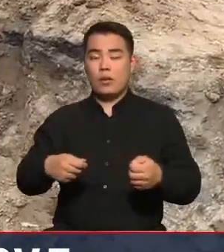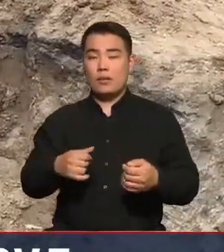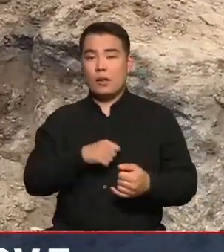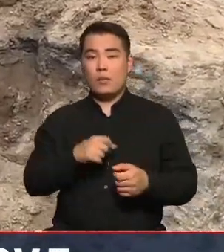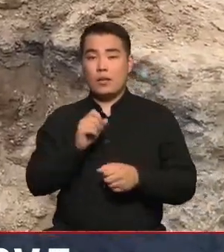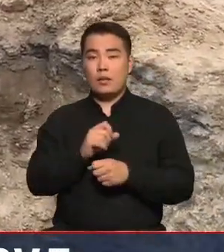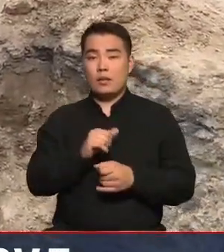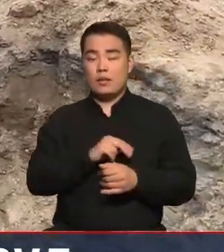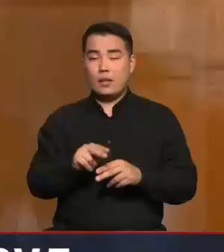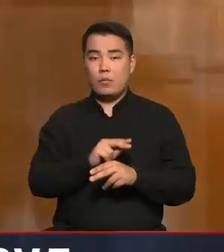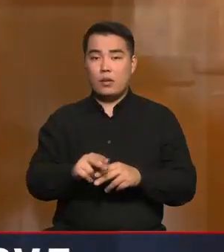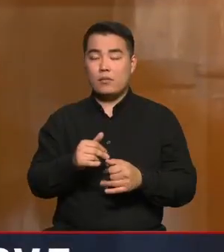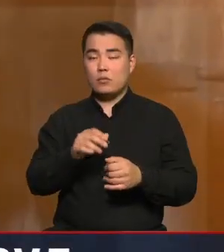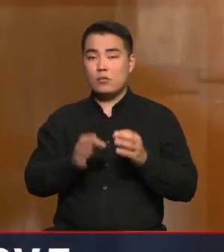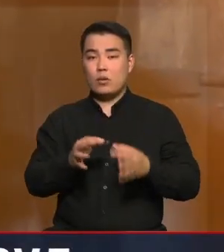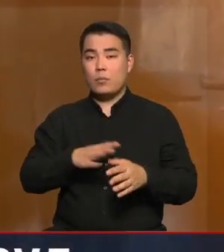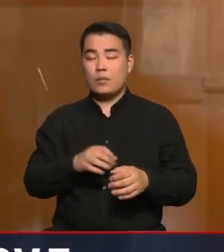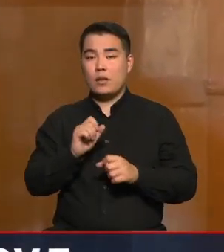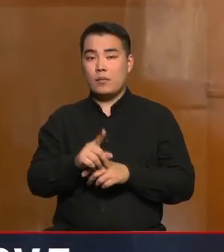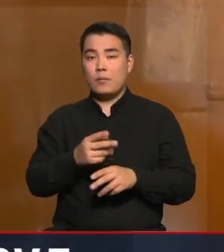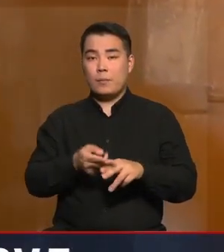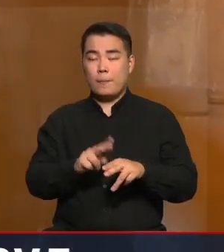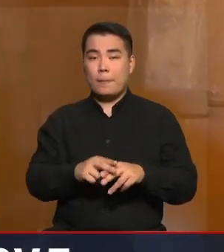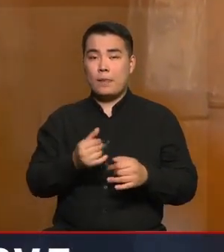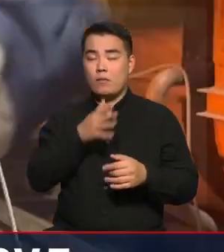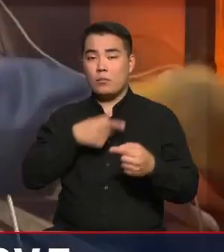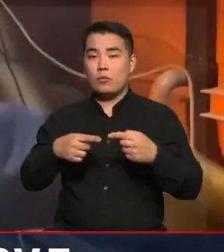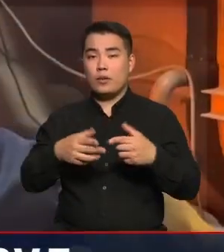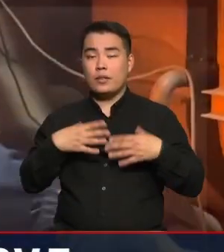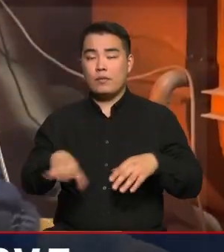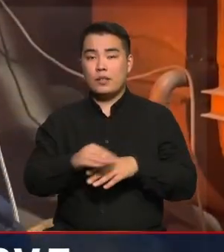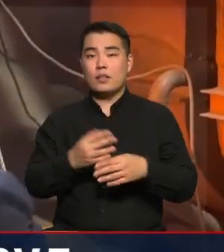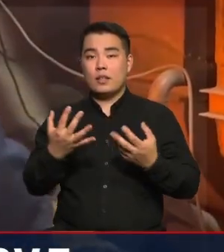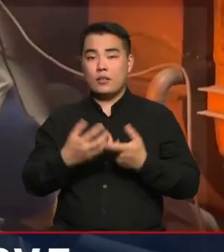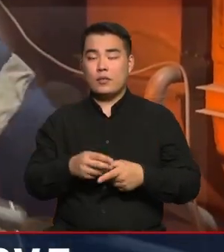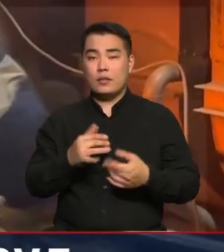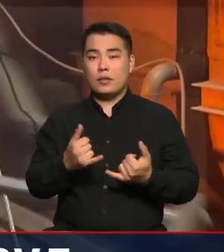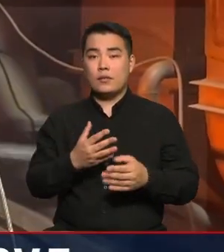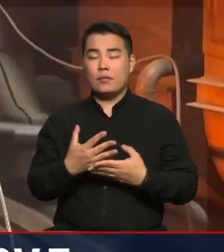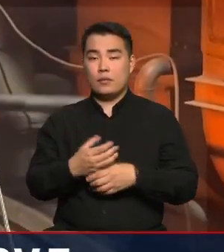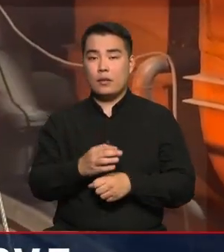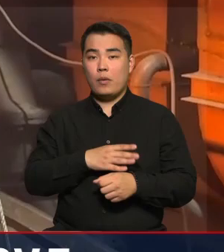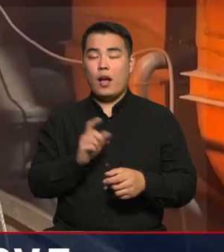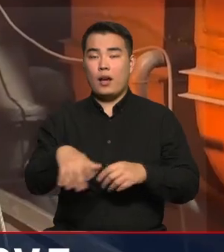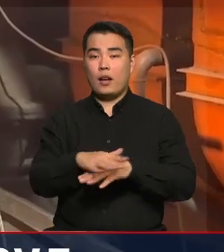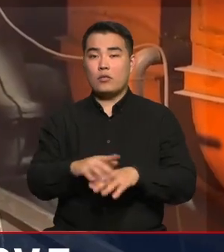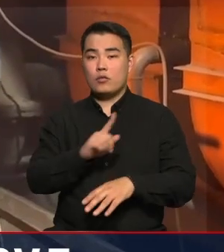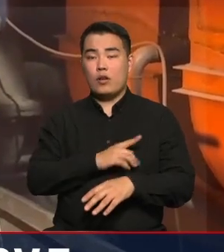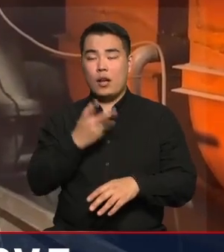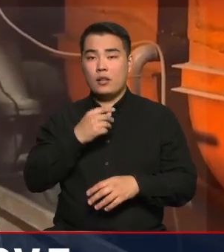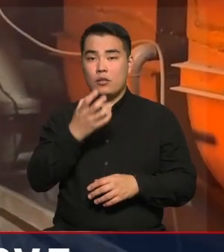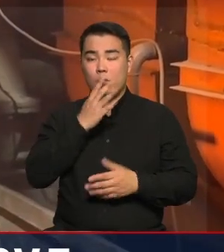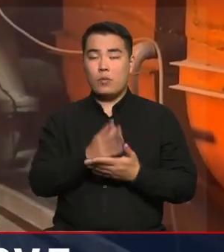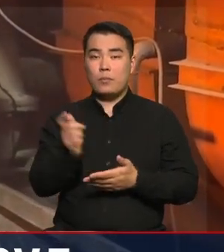суд он не выполнил свои обязанности в указанные сроки сейчас все недочёты практически устранены а горожане ждут когда тепло